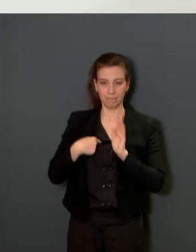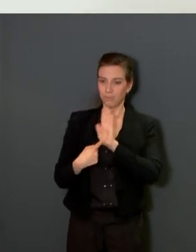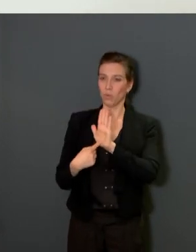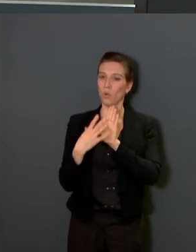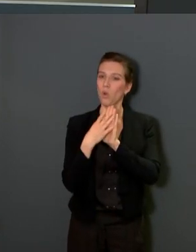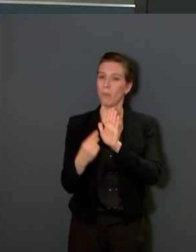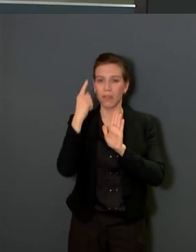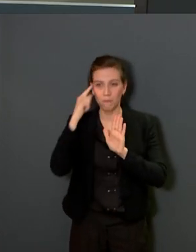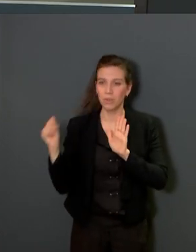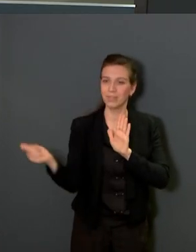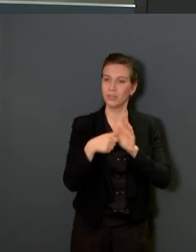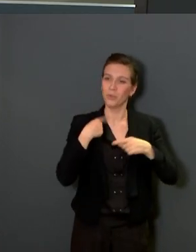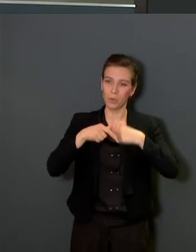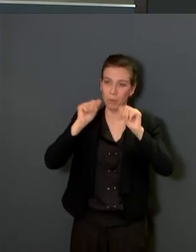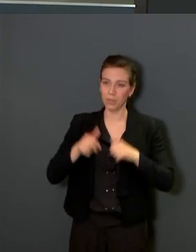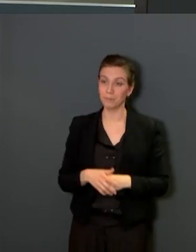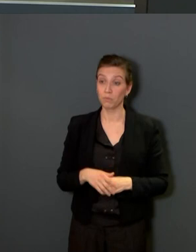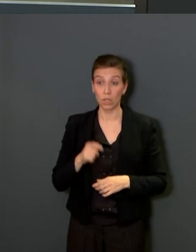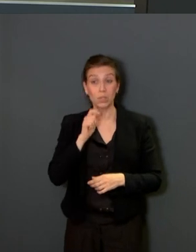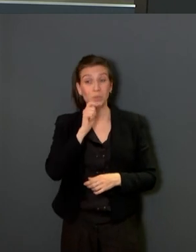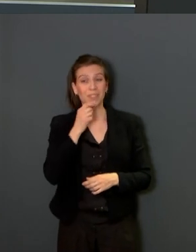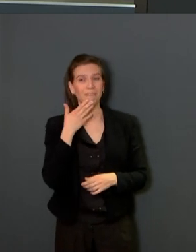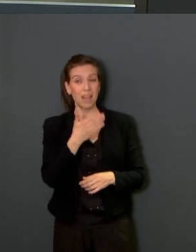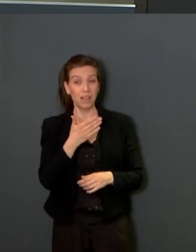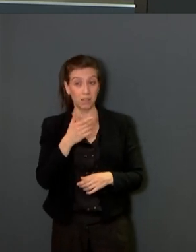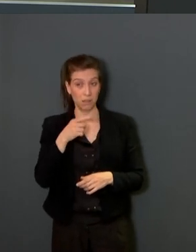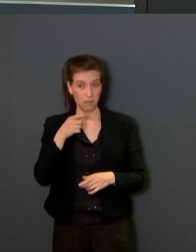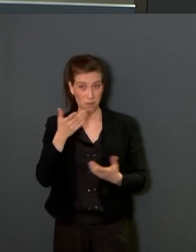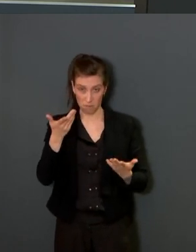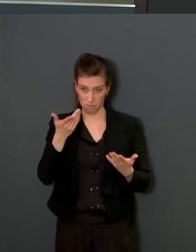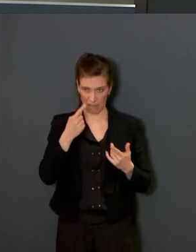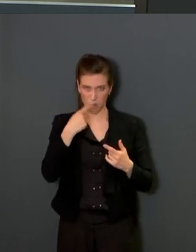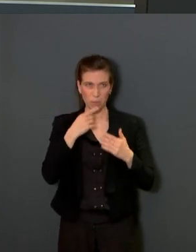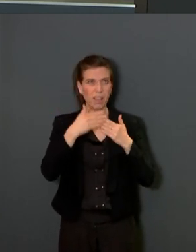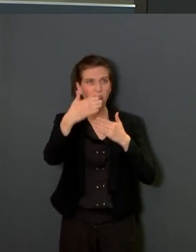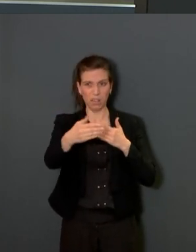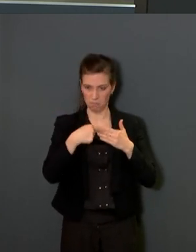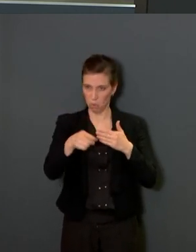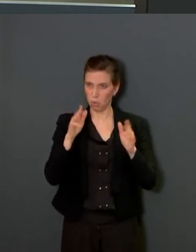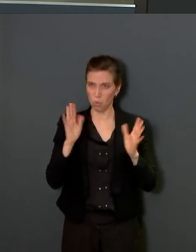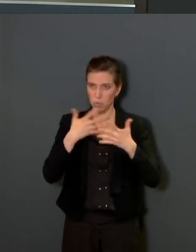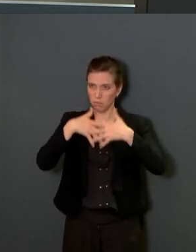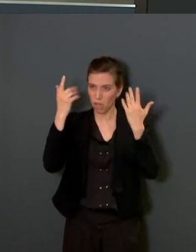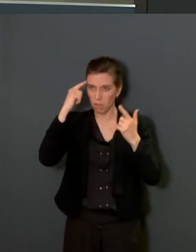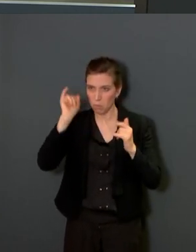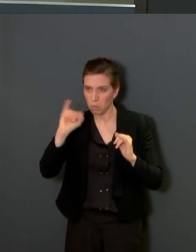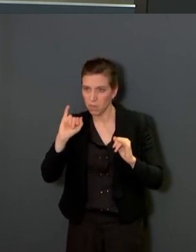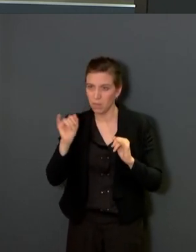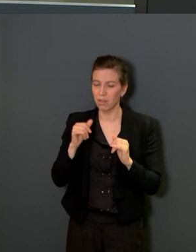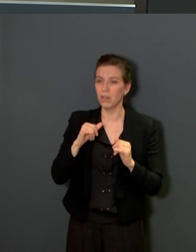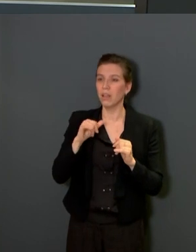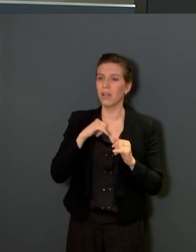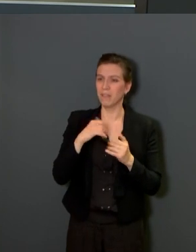daar over een week al duidelijkheid over te hebben? We hebben toch altijd gehoord van die cijfers, moet je op iets wat langere termijn